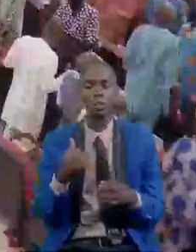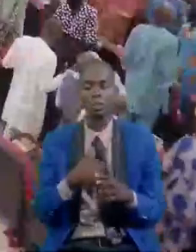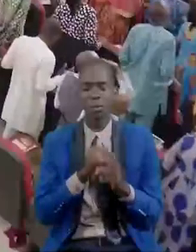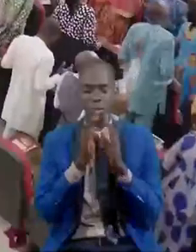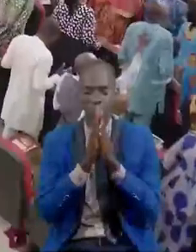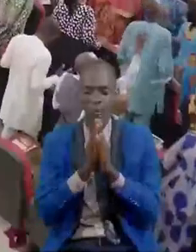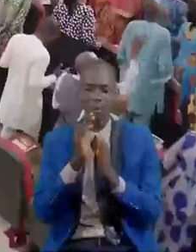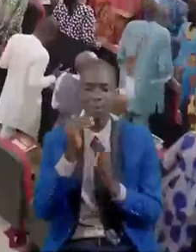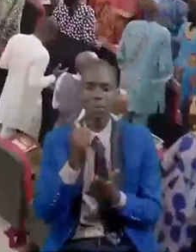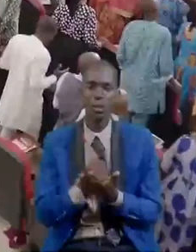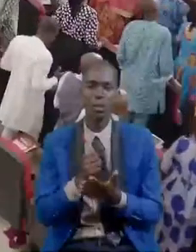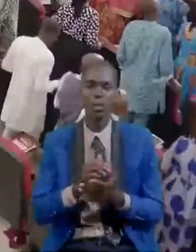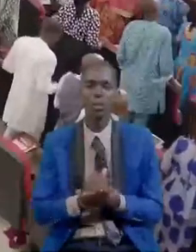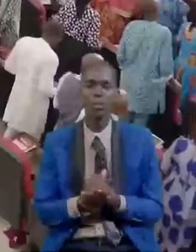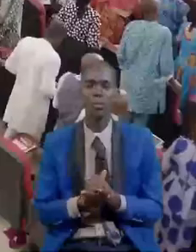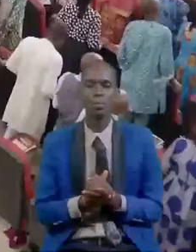prions.